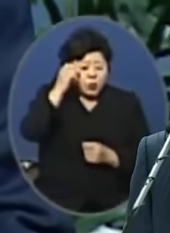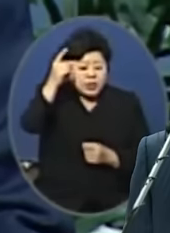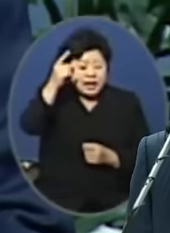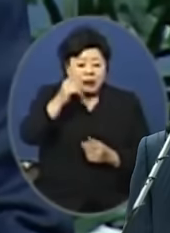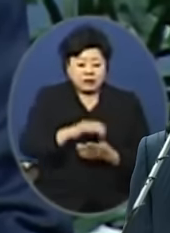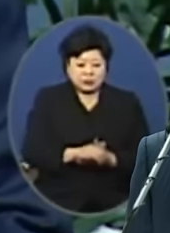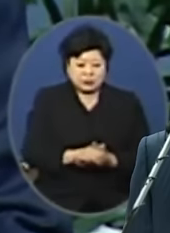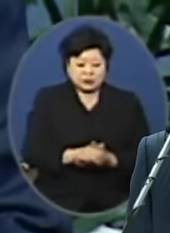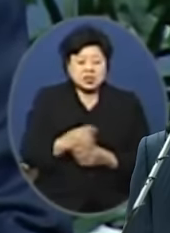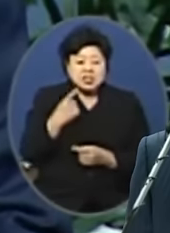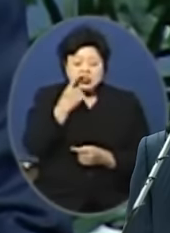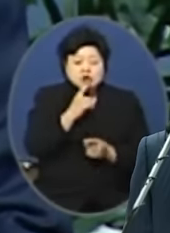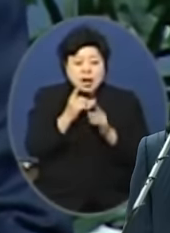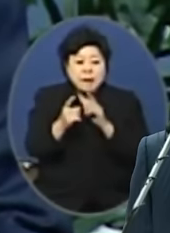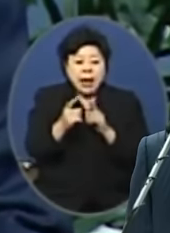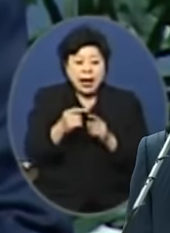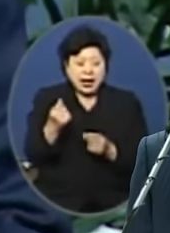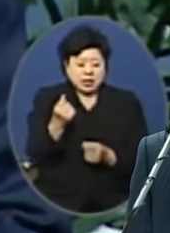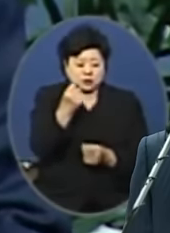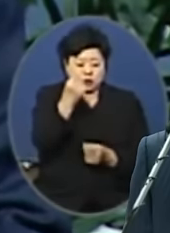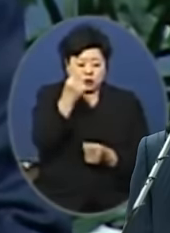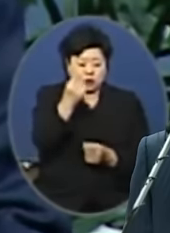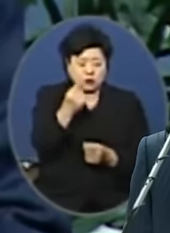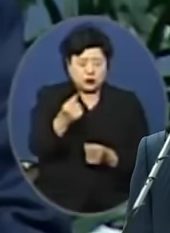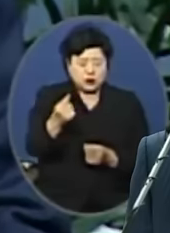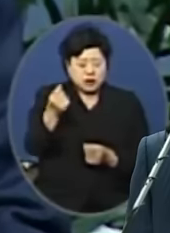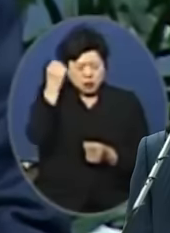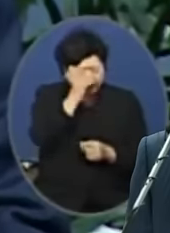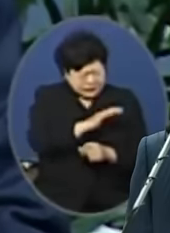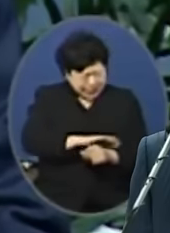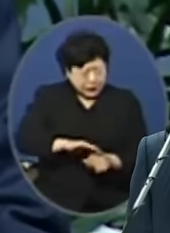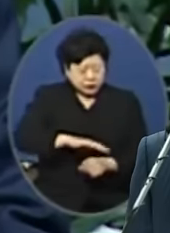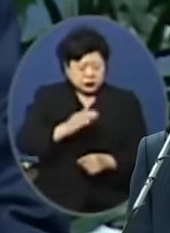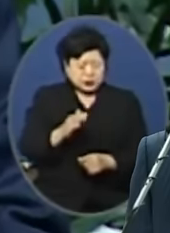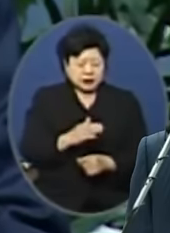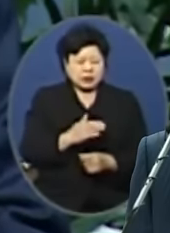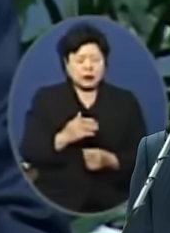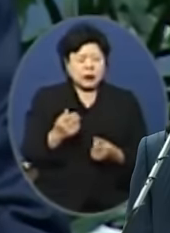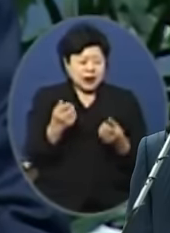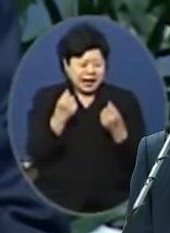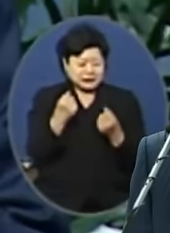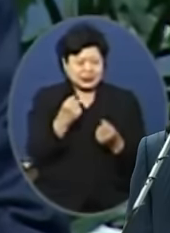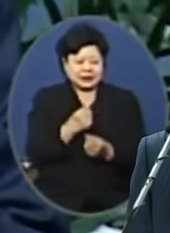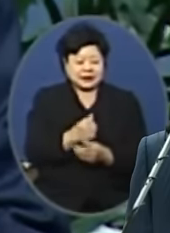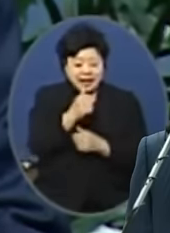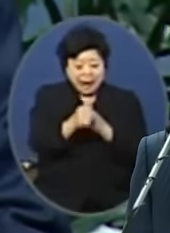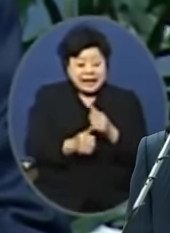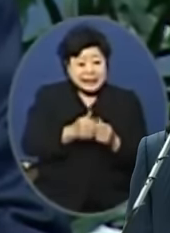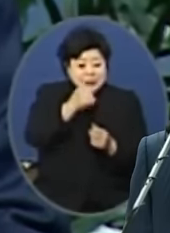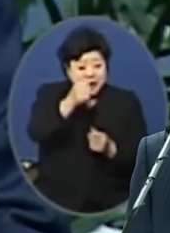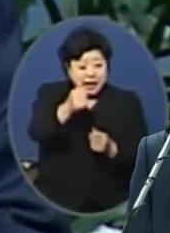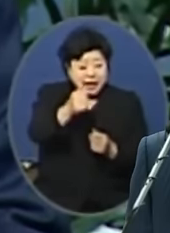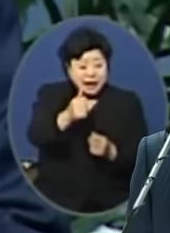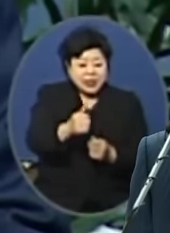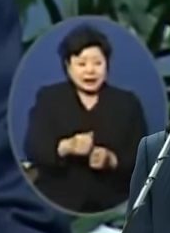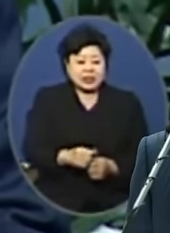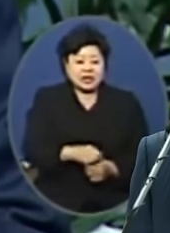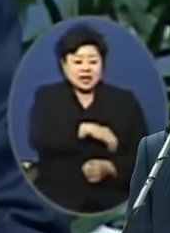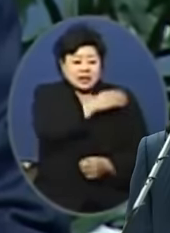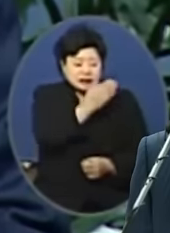것은 입술의 말로서 영혼이 잘됨같이 범사의 잘됨에 강건케 하는 하나님의